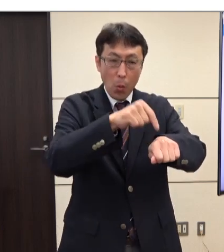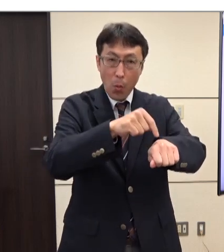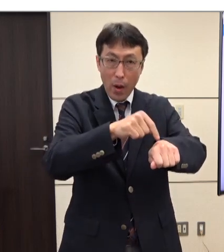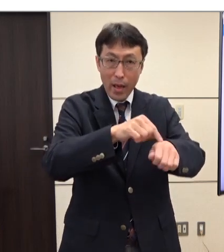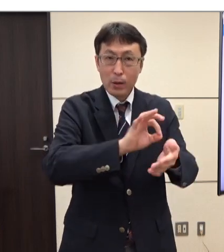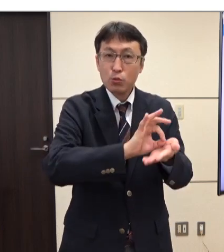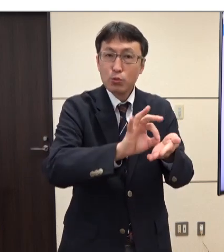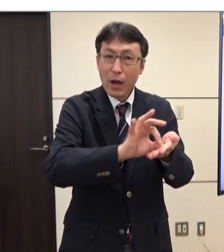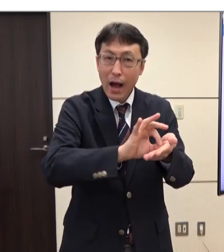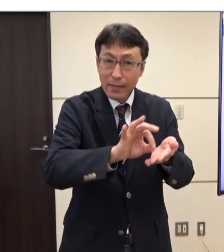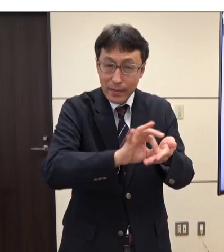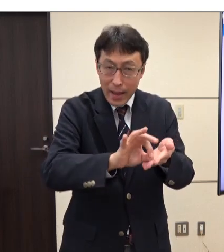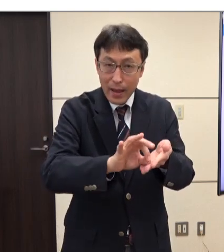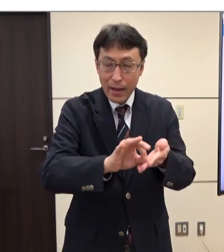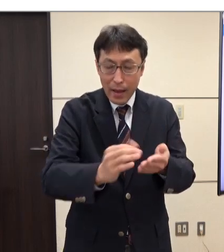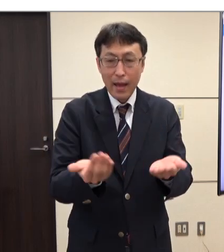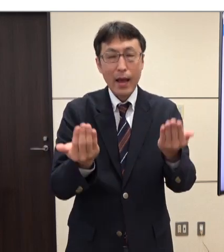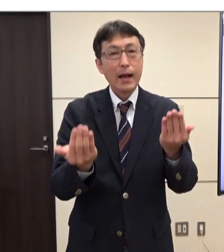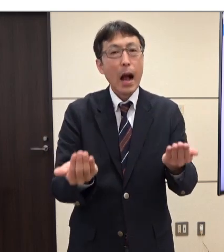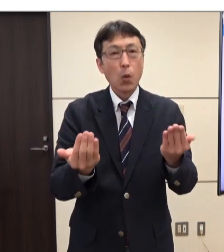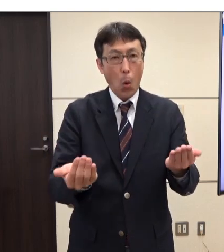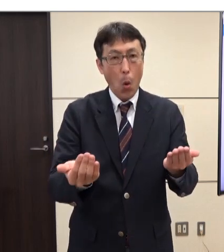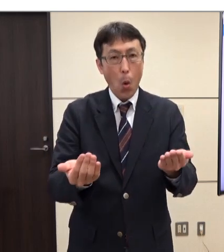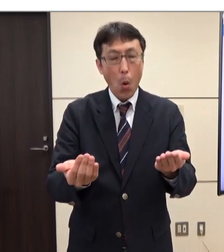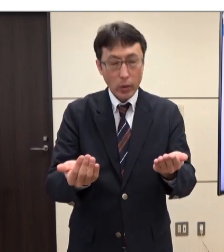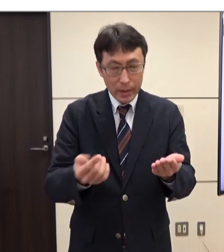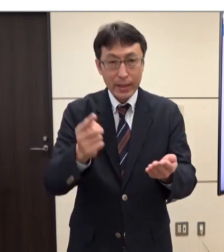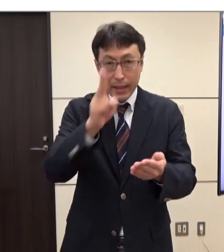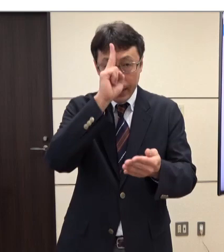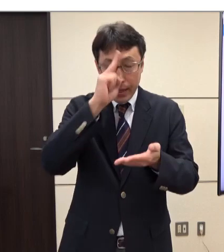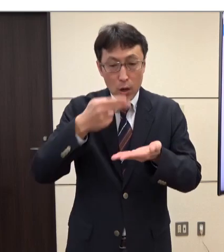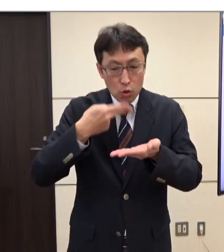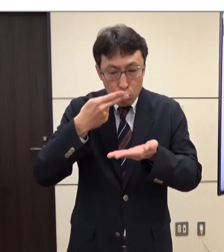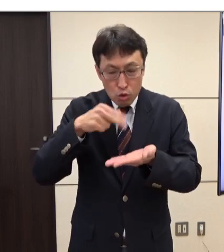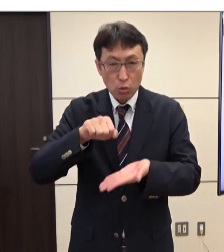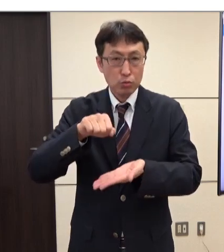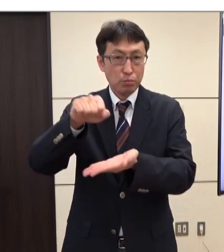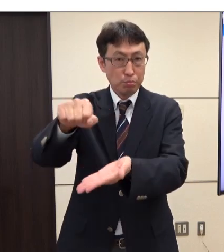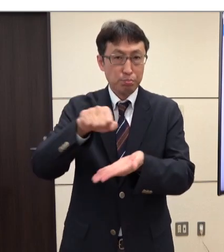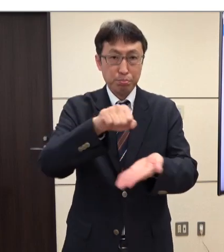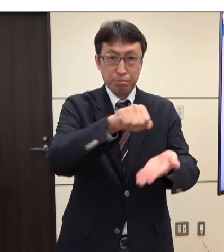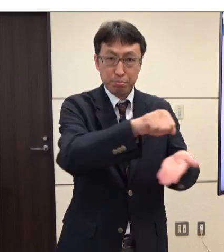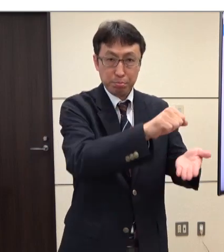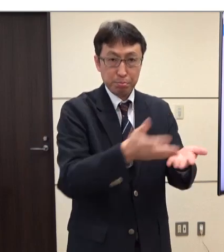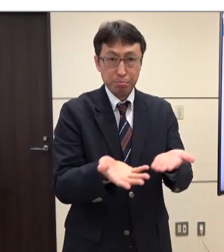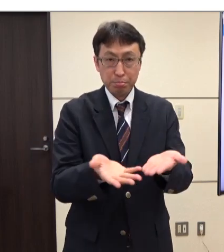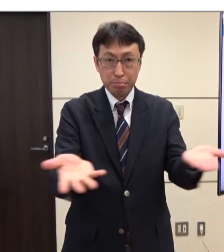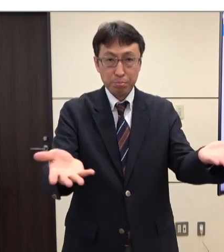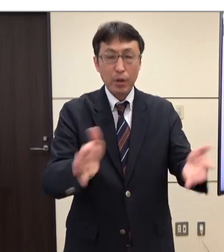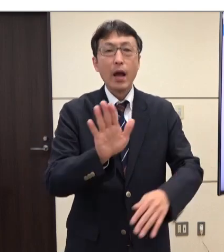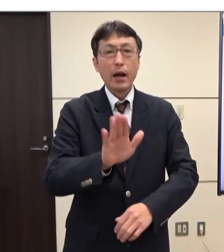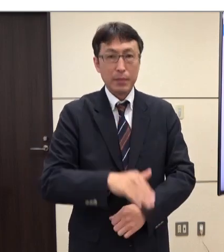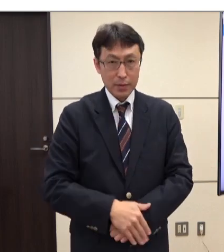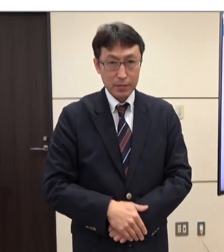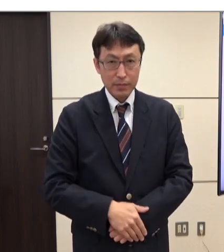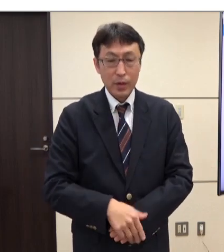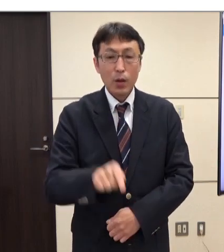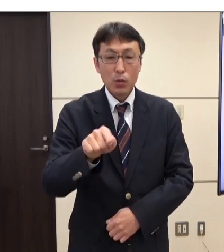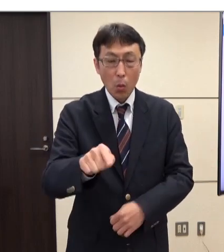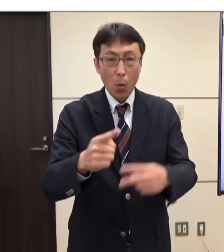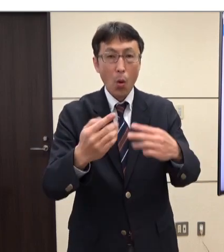献立をお出しをしております。この給食をですね、子どもたちと同じメニューでしかも、